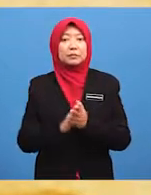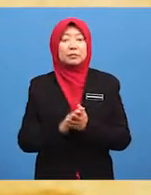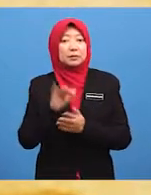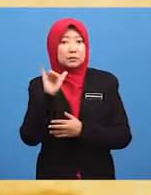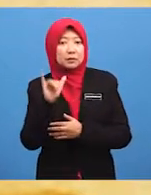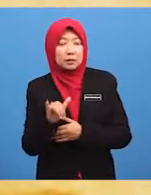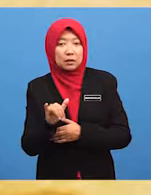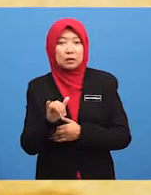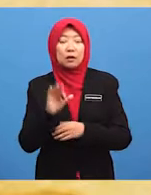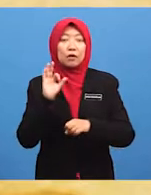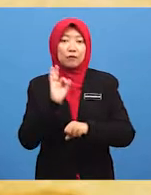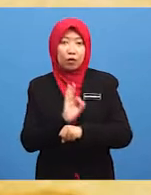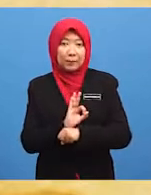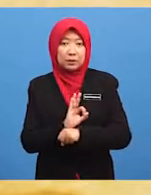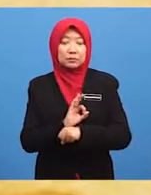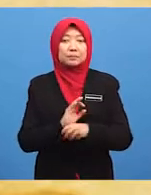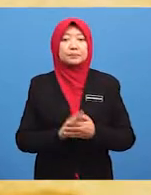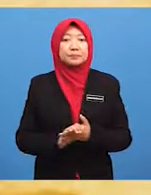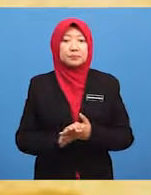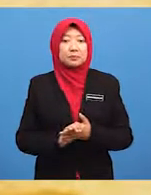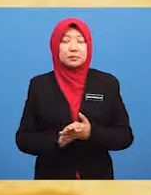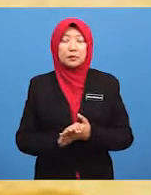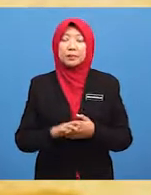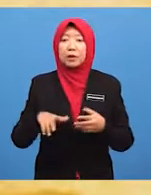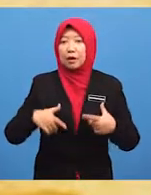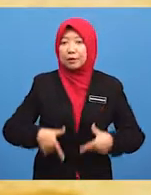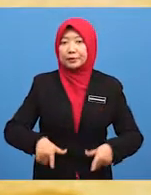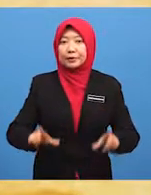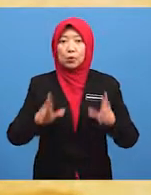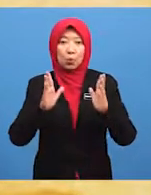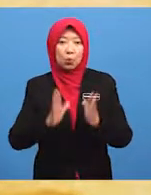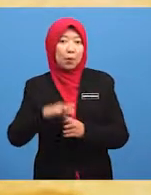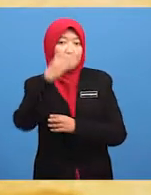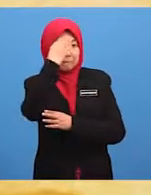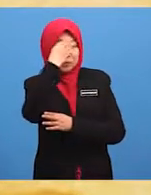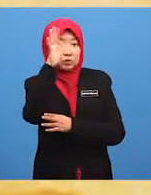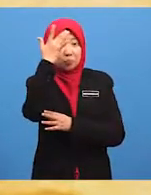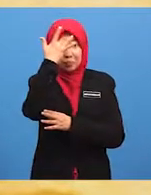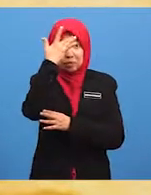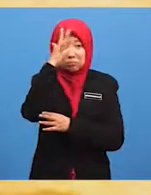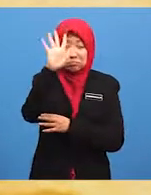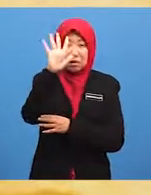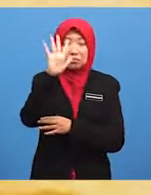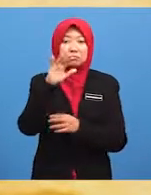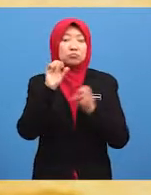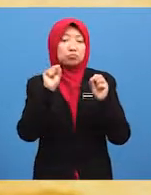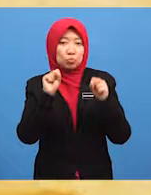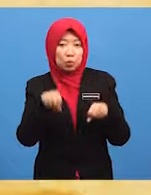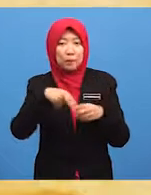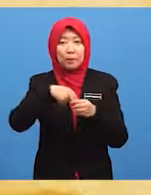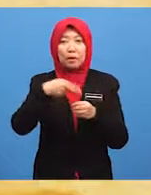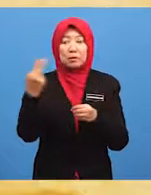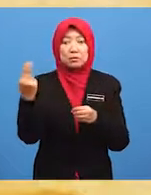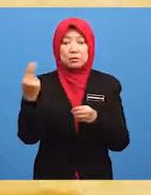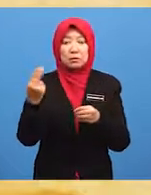ini seterusnya dapat melahirkan golongan bijak pandai dan pujangga istana yang boleh menghasilkan